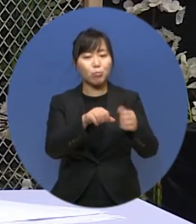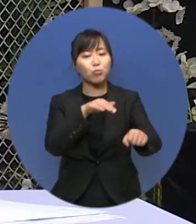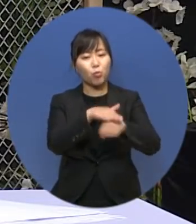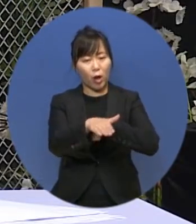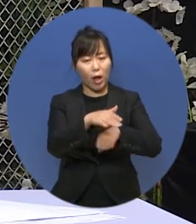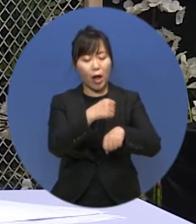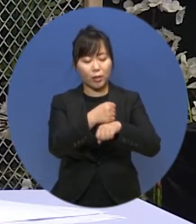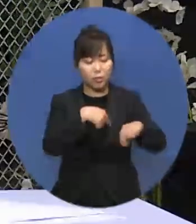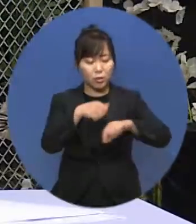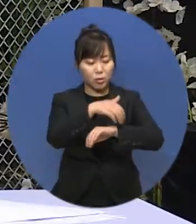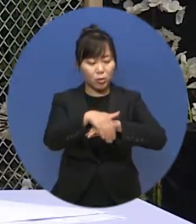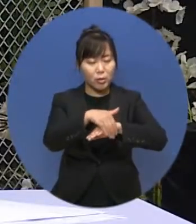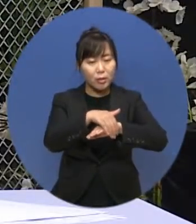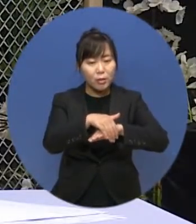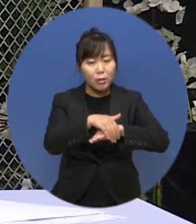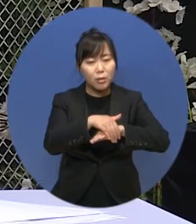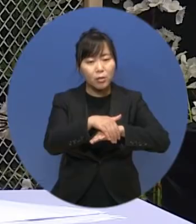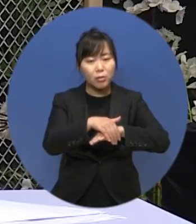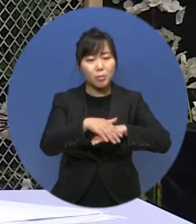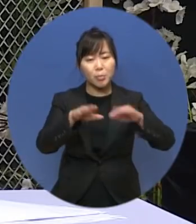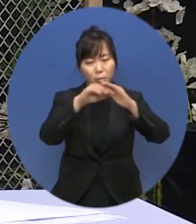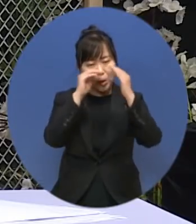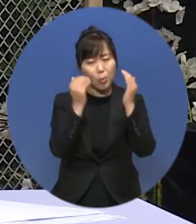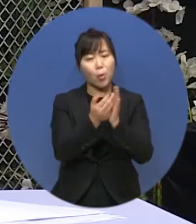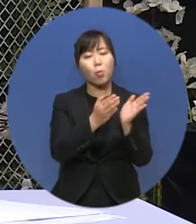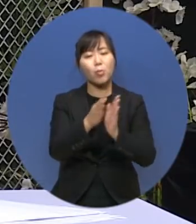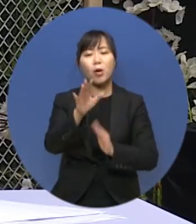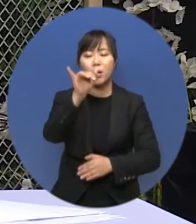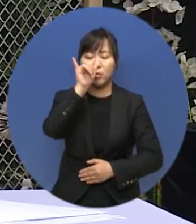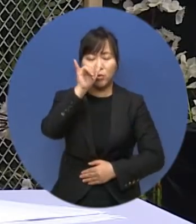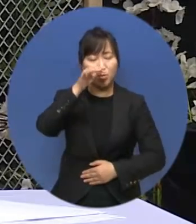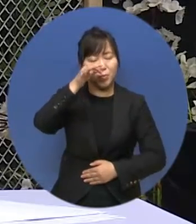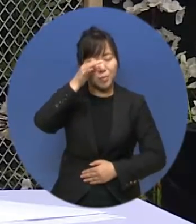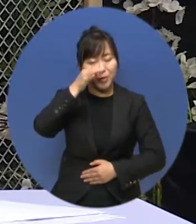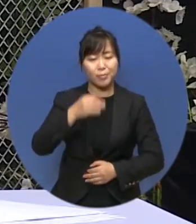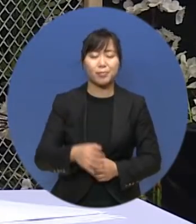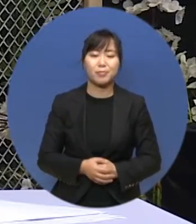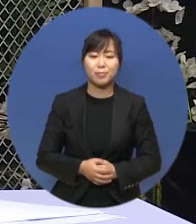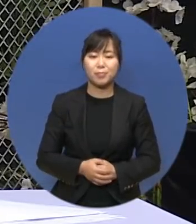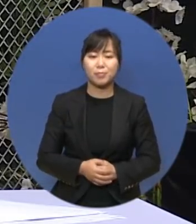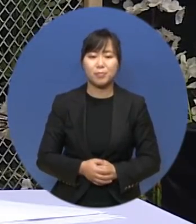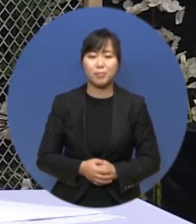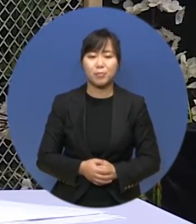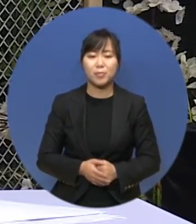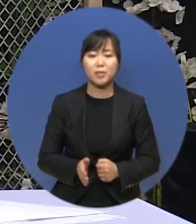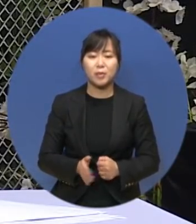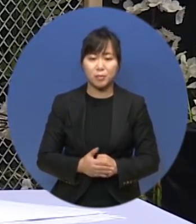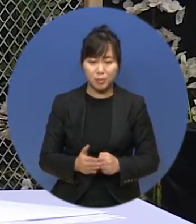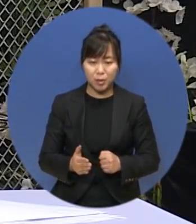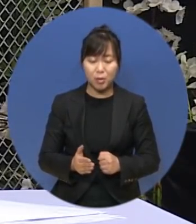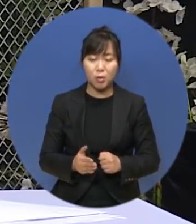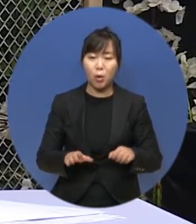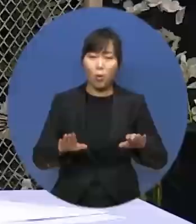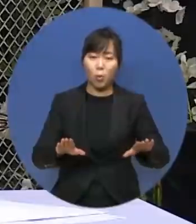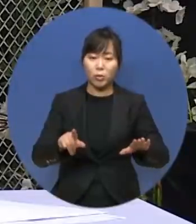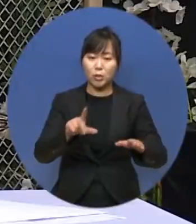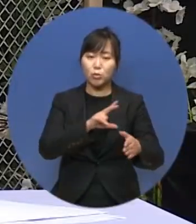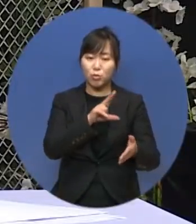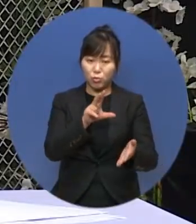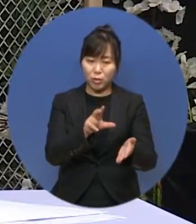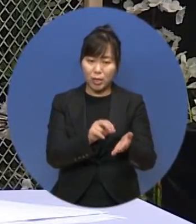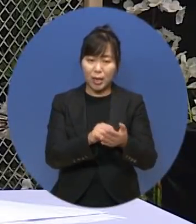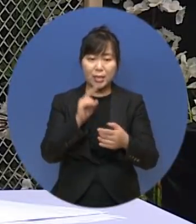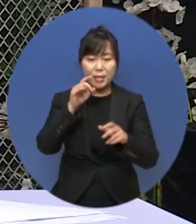이런 그 정책들이 다 이렇게 돼 있는 것들을 볼 수 있었습니다. 그래서 오늘 이